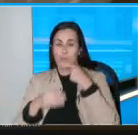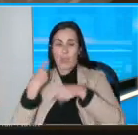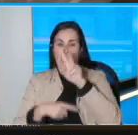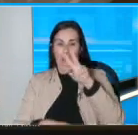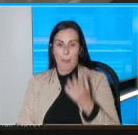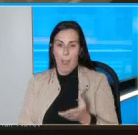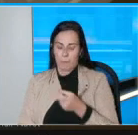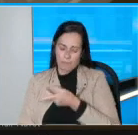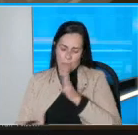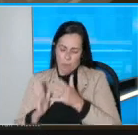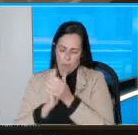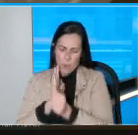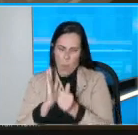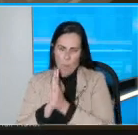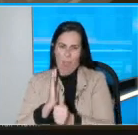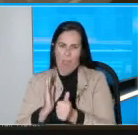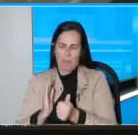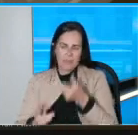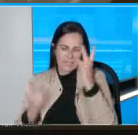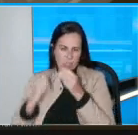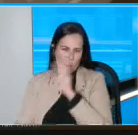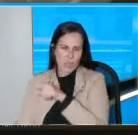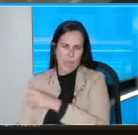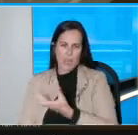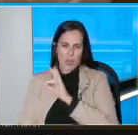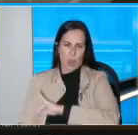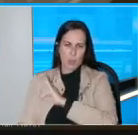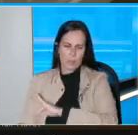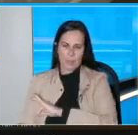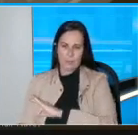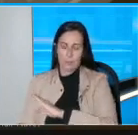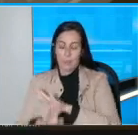הוא מאוד מאוד מנוסה,